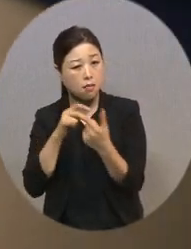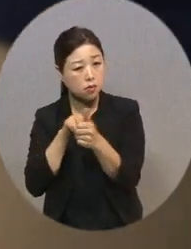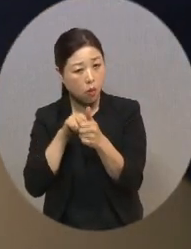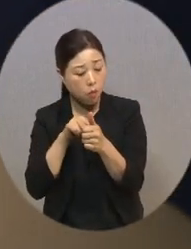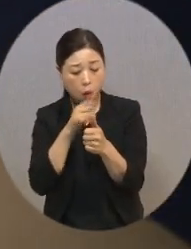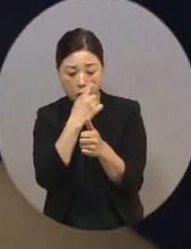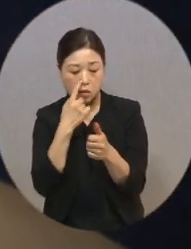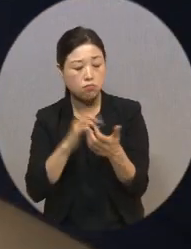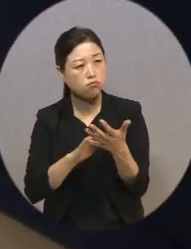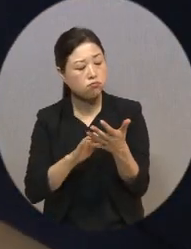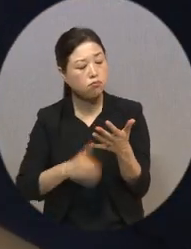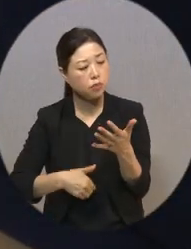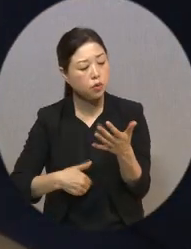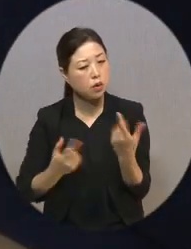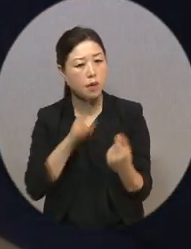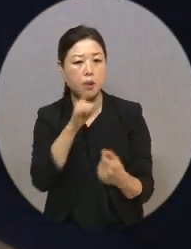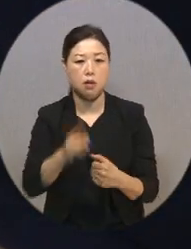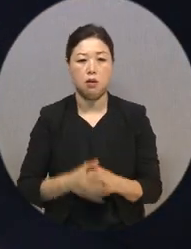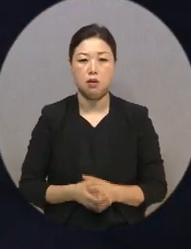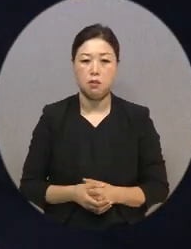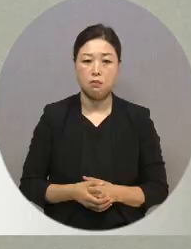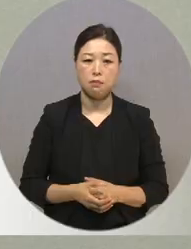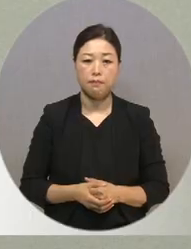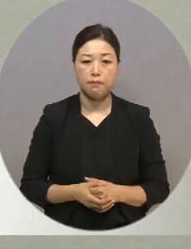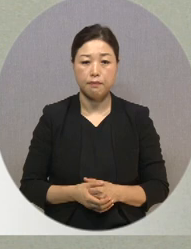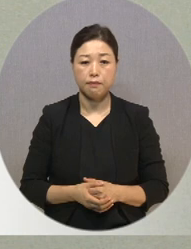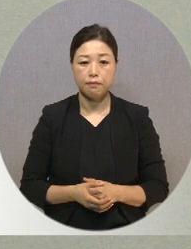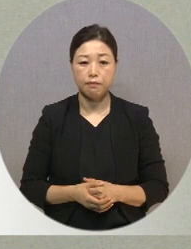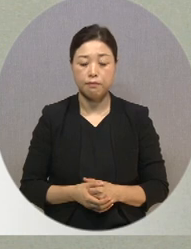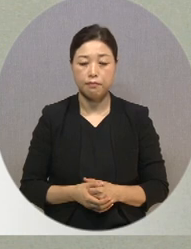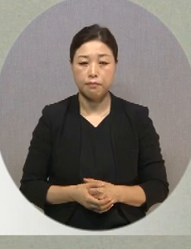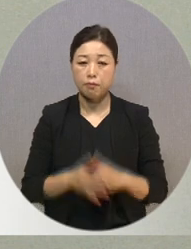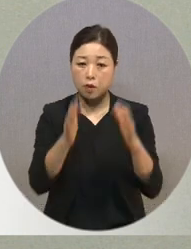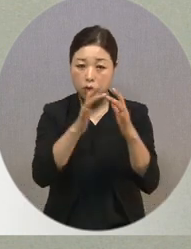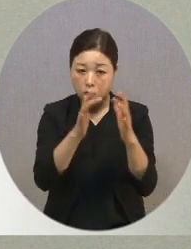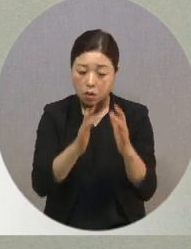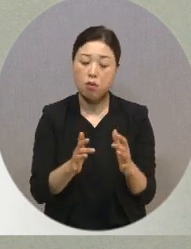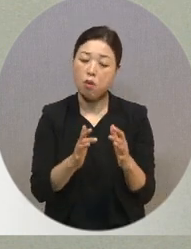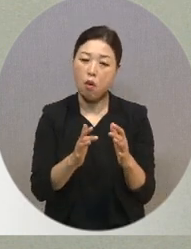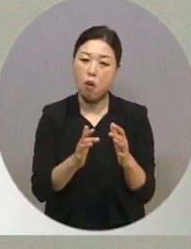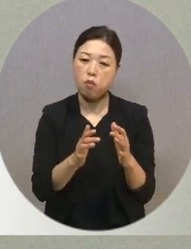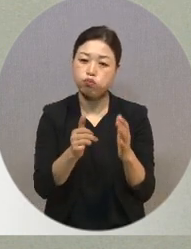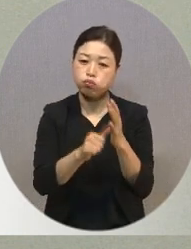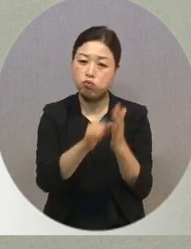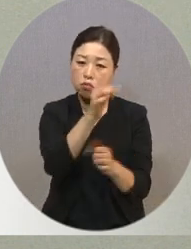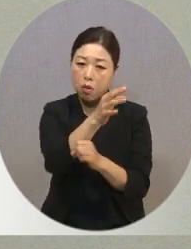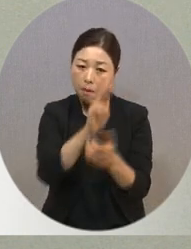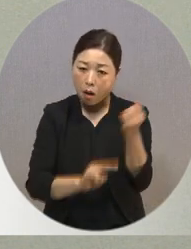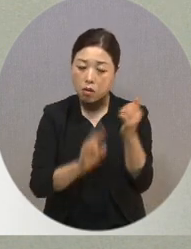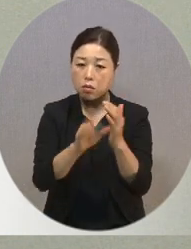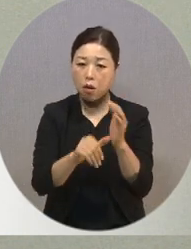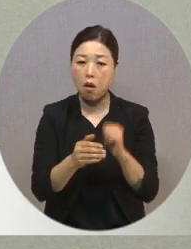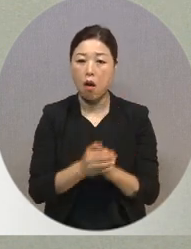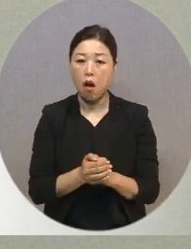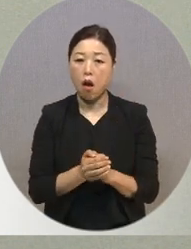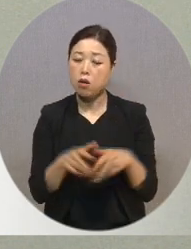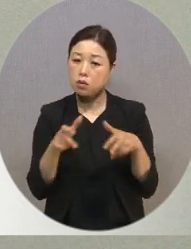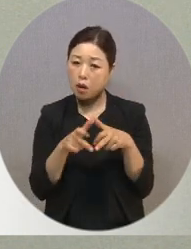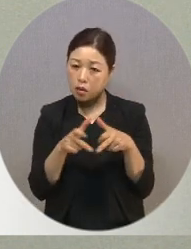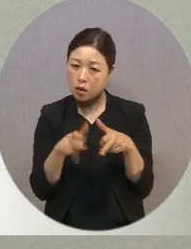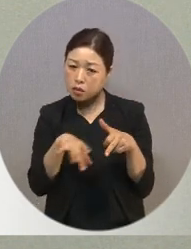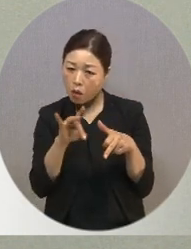확인할 수 있어야 한다고 말합니다 서비스를 이용할 때도 장애 최초 판정 일자를 적어야